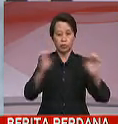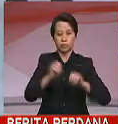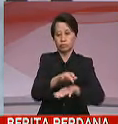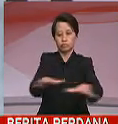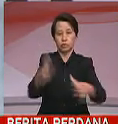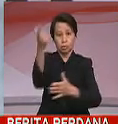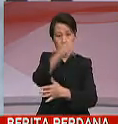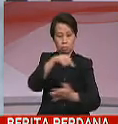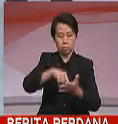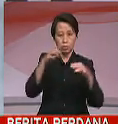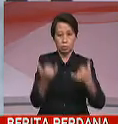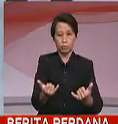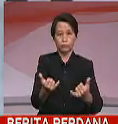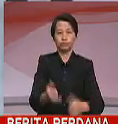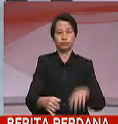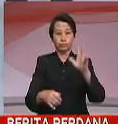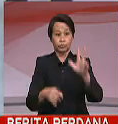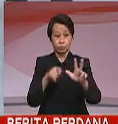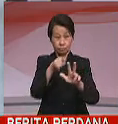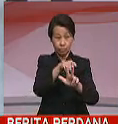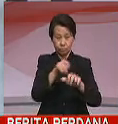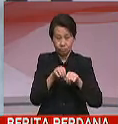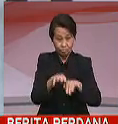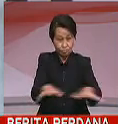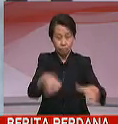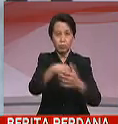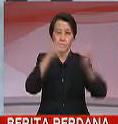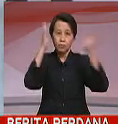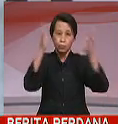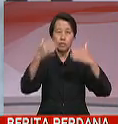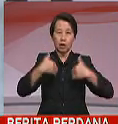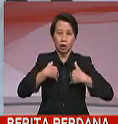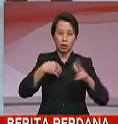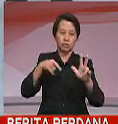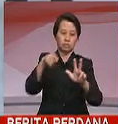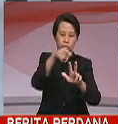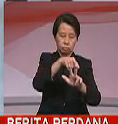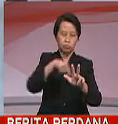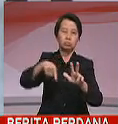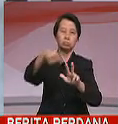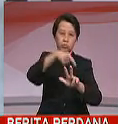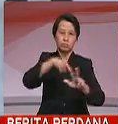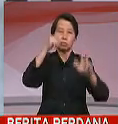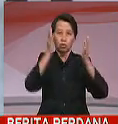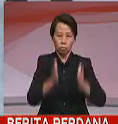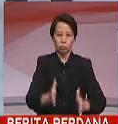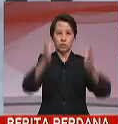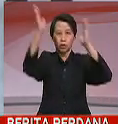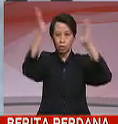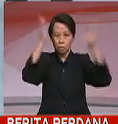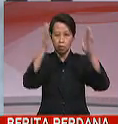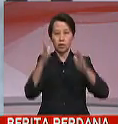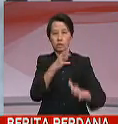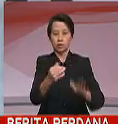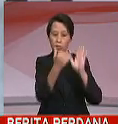pada hari ini. Kesemua 3 kes penularan dalam negara adalah di kalangan warga negara Malaysia dan